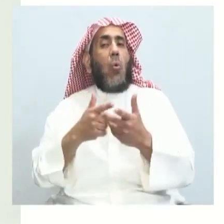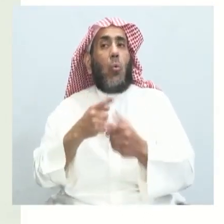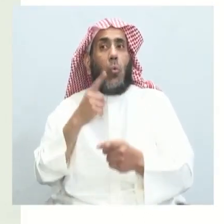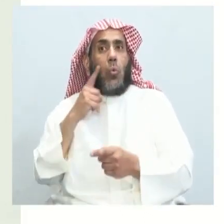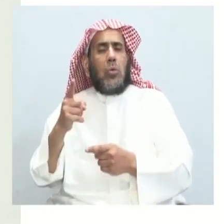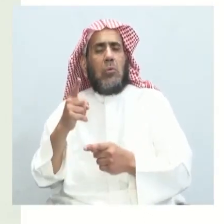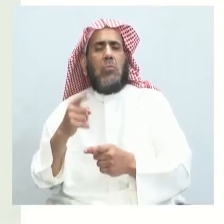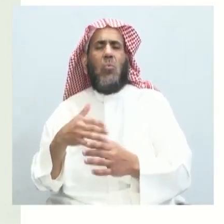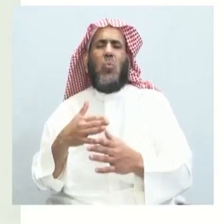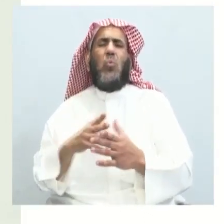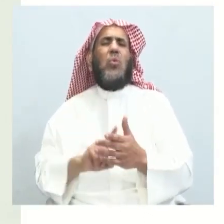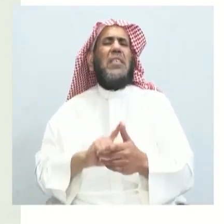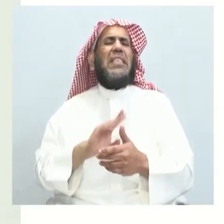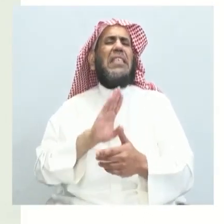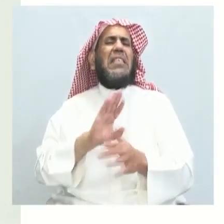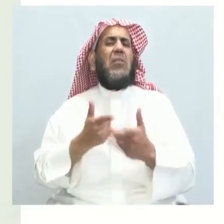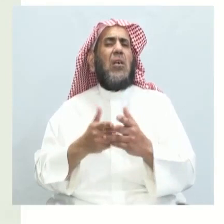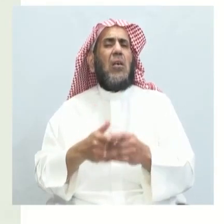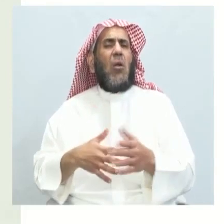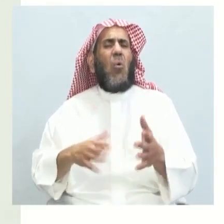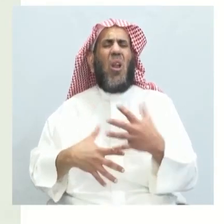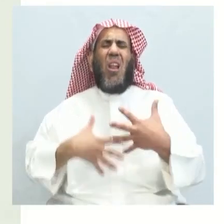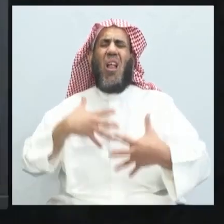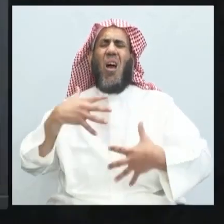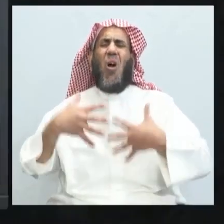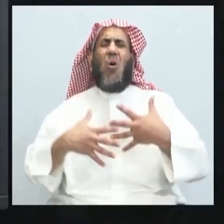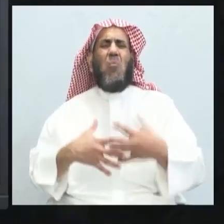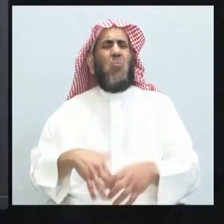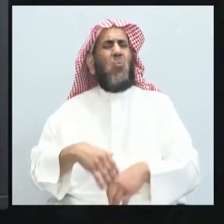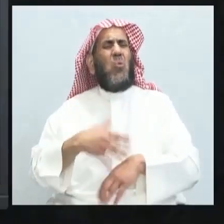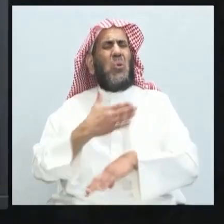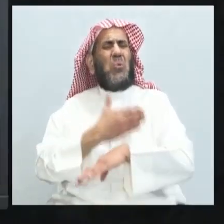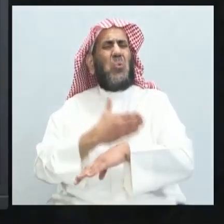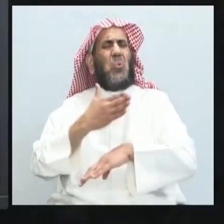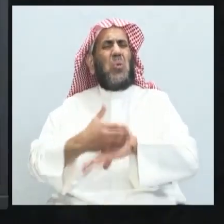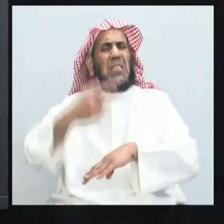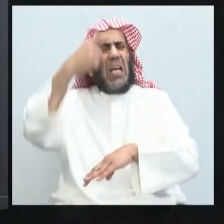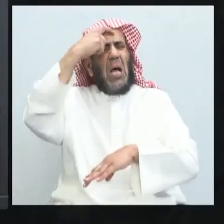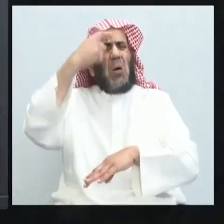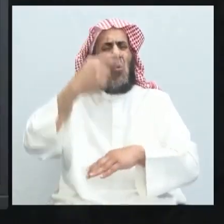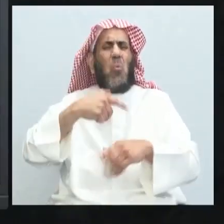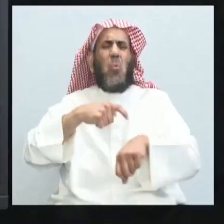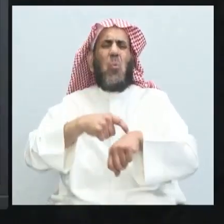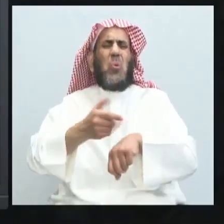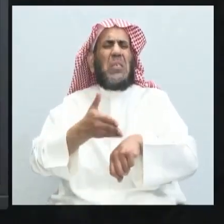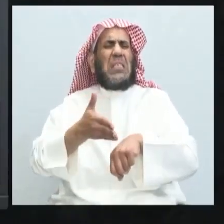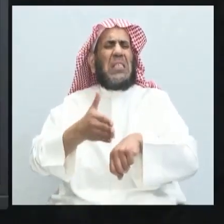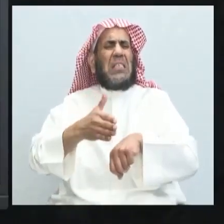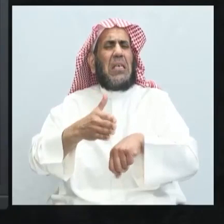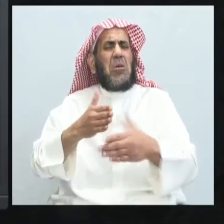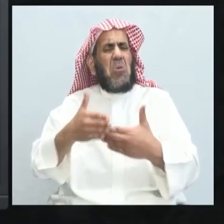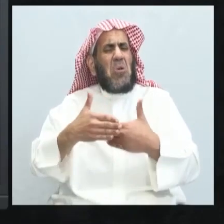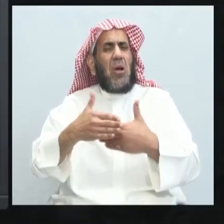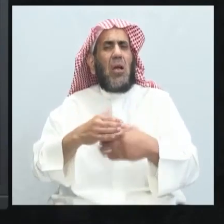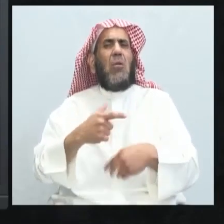وجدوه قد اصابه الهم وال والتعب وال وشارف على على الهلاك وعلى على الموت